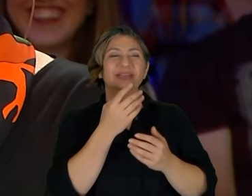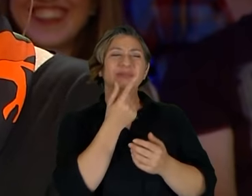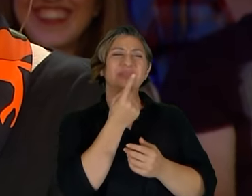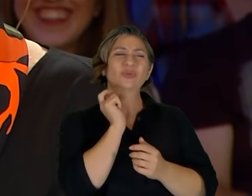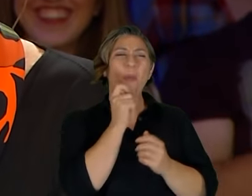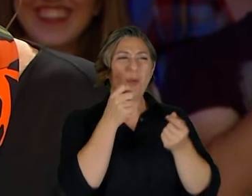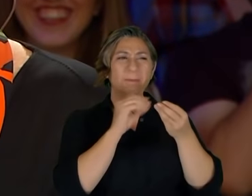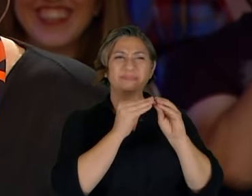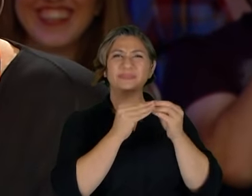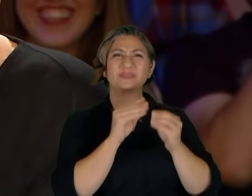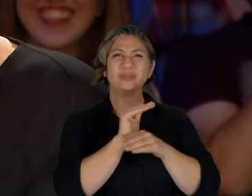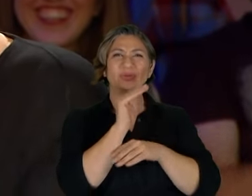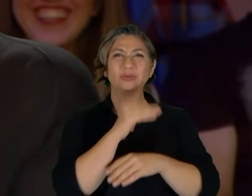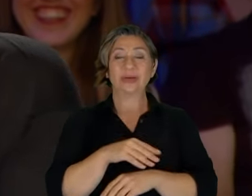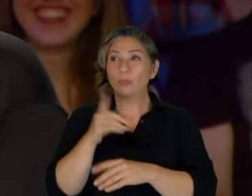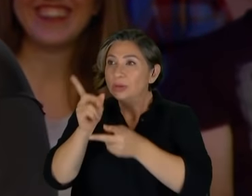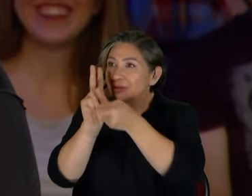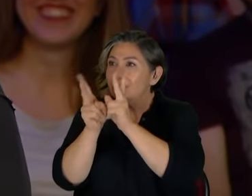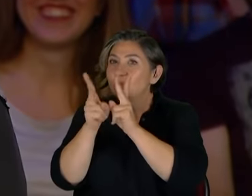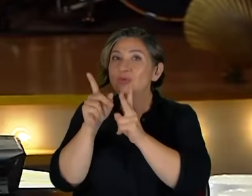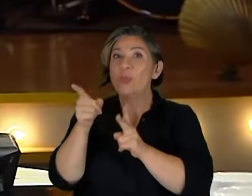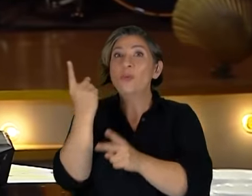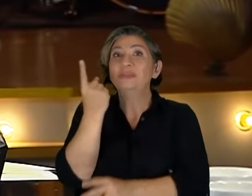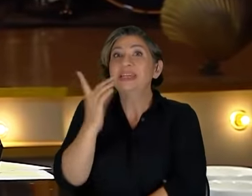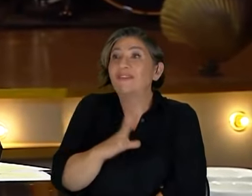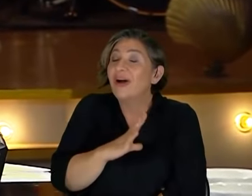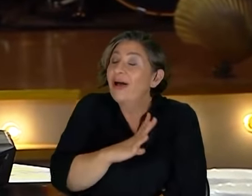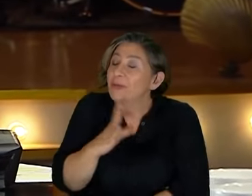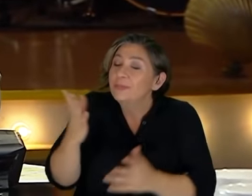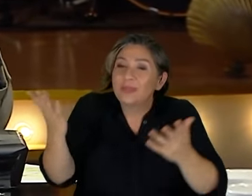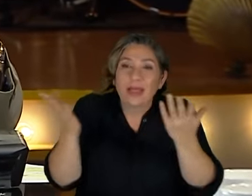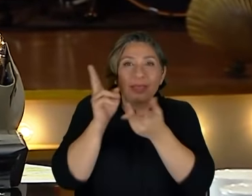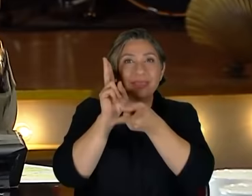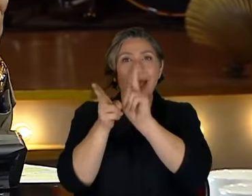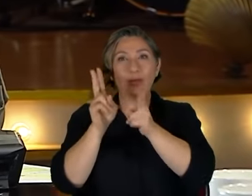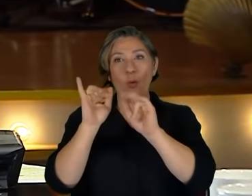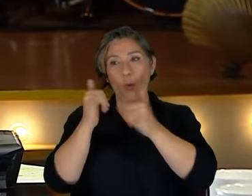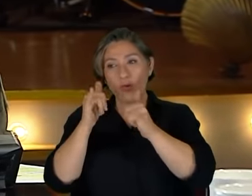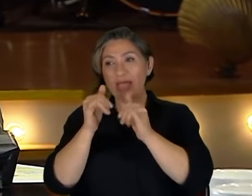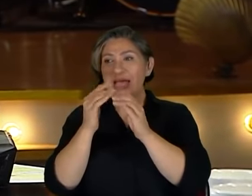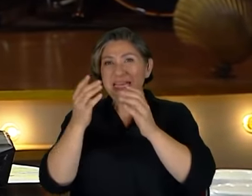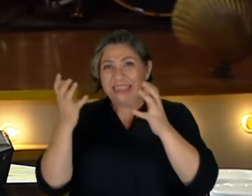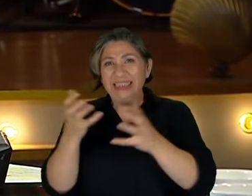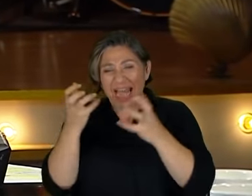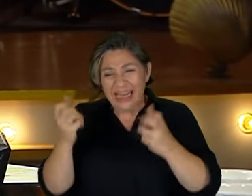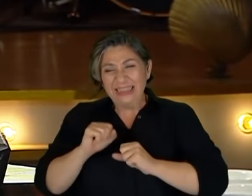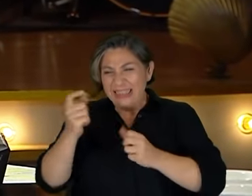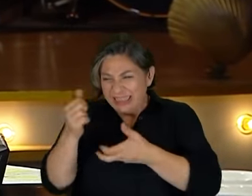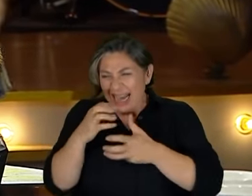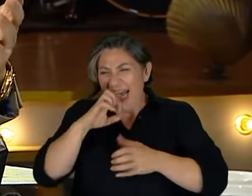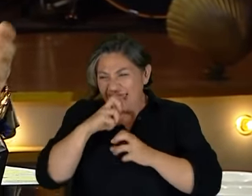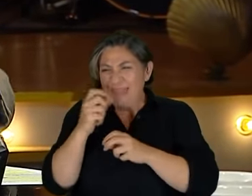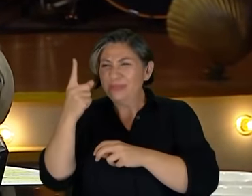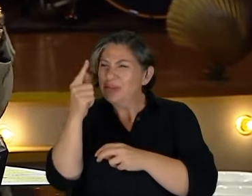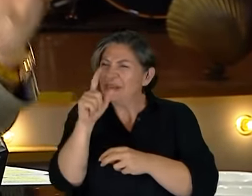durumdayız. Ya böyle tiyatrocularda böyle bir şey var. Yani oyun çıkana kadar böyle bir